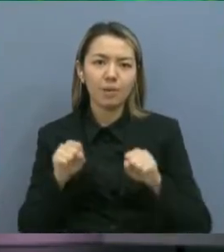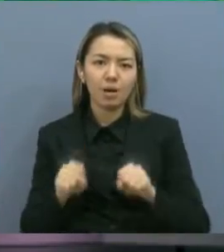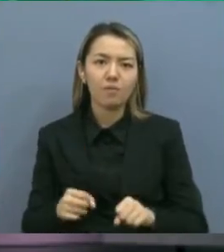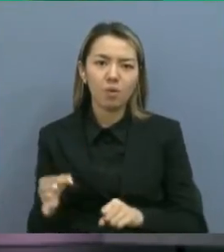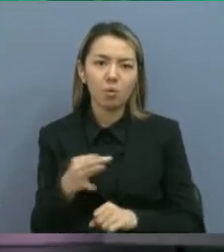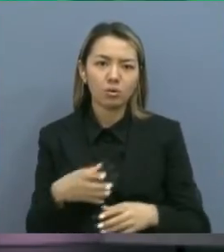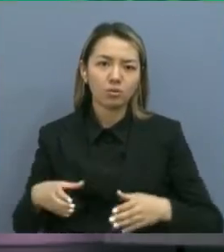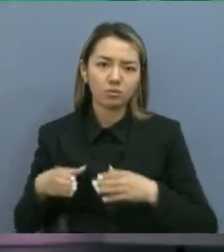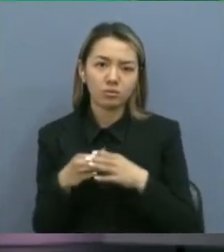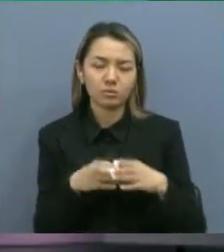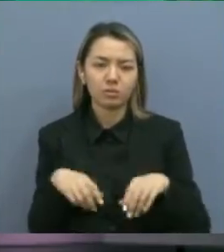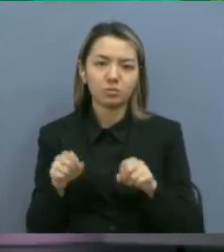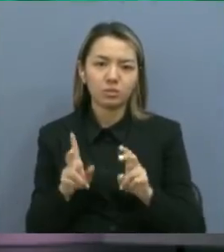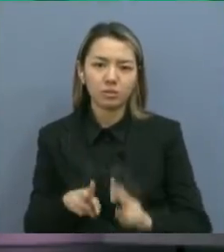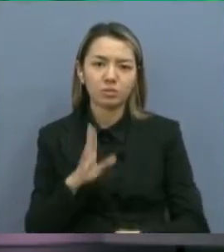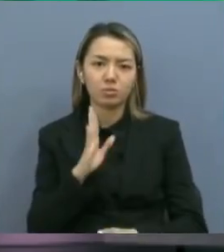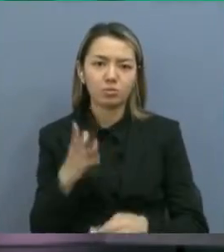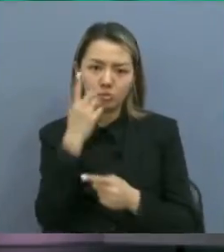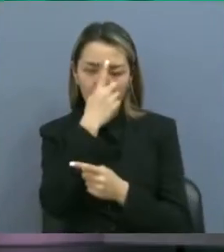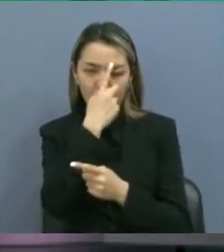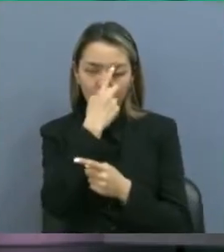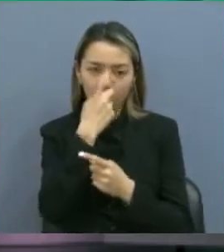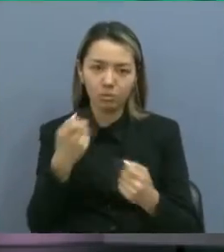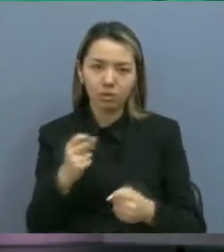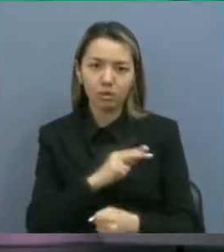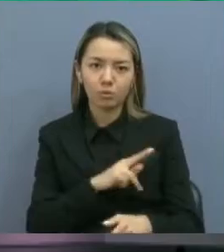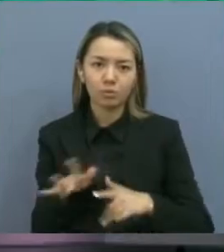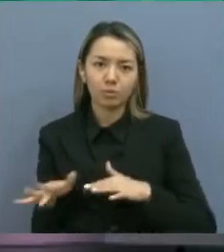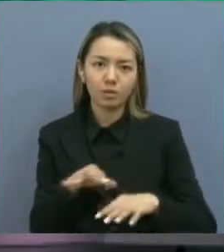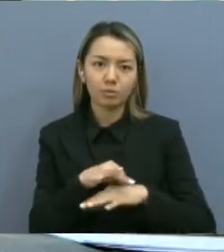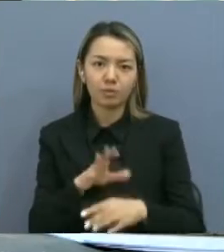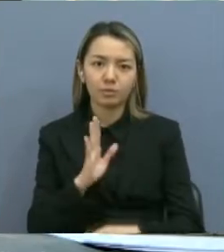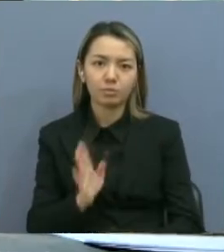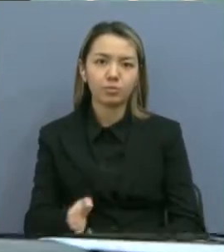қорғау саласының мамандары тұрғындарға ақпараттық түсіндіру шараларын жүргізуде.